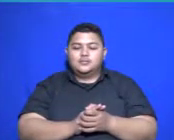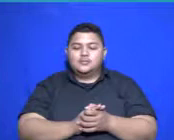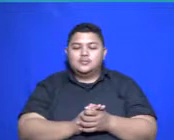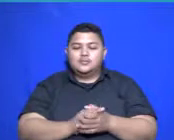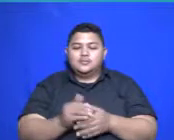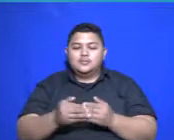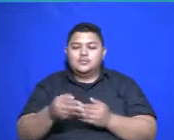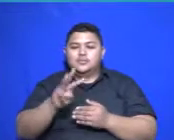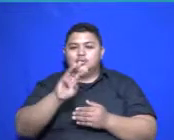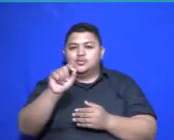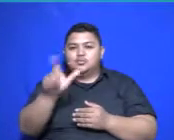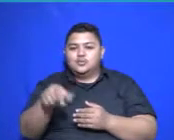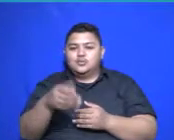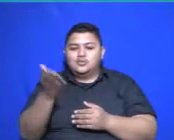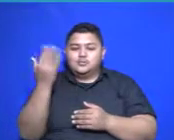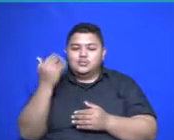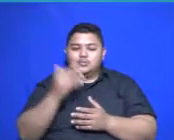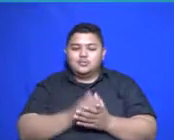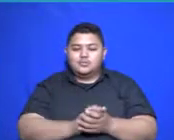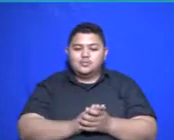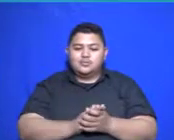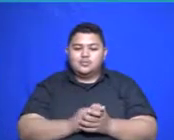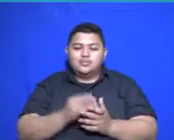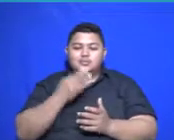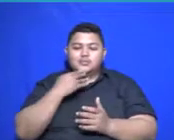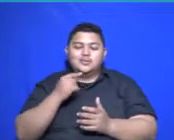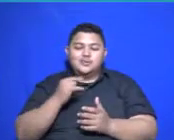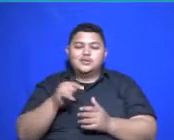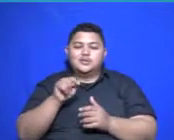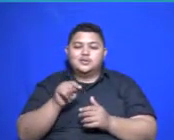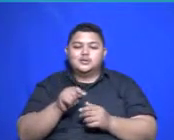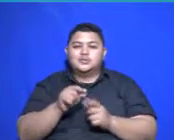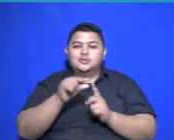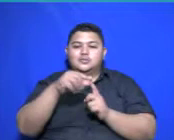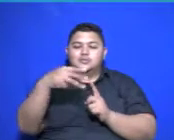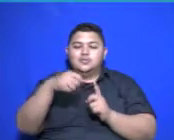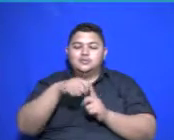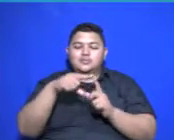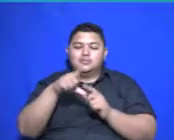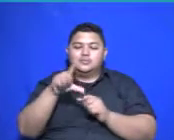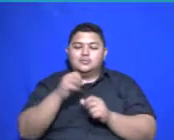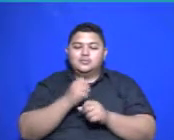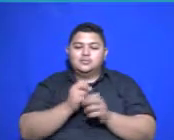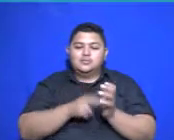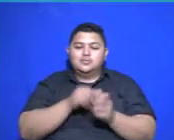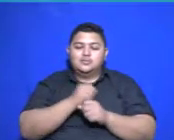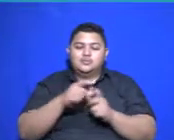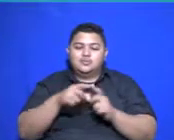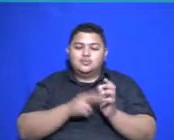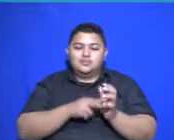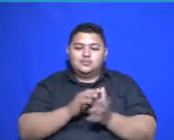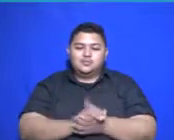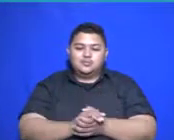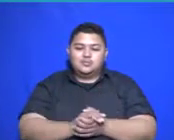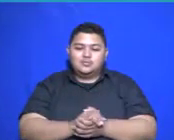Kemudian 3 bulan yang lalu, koperasi kostum biasa di Pekalongan sudah membeli asuransi takaful.